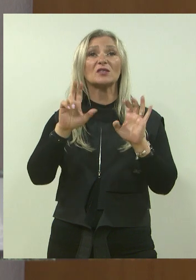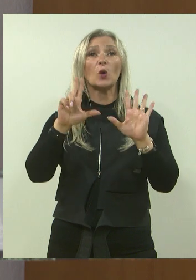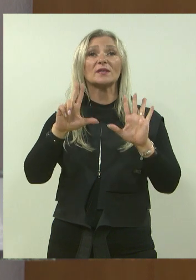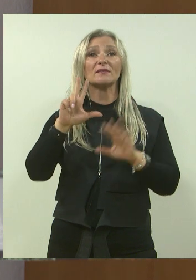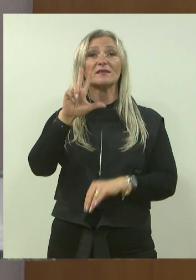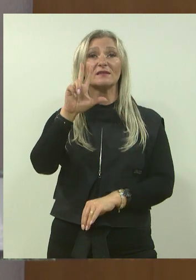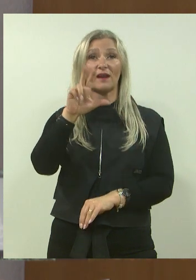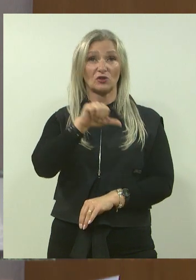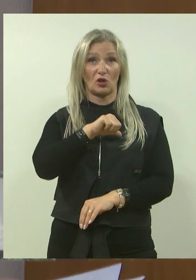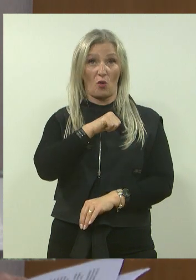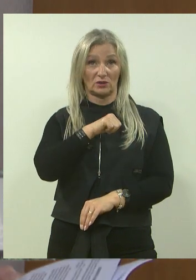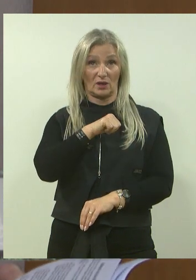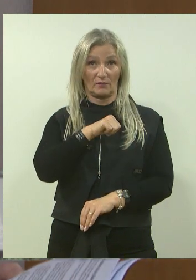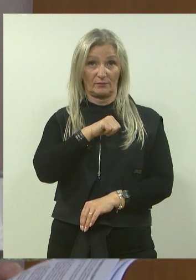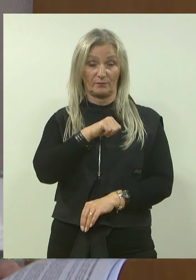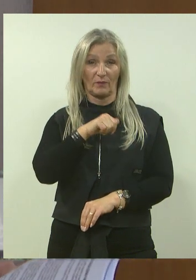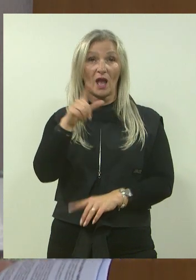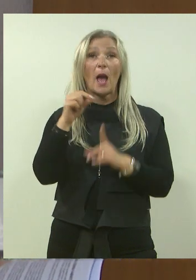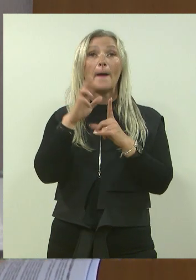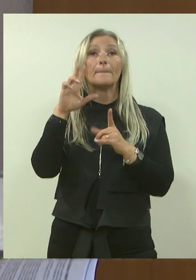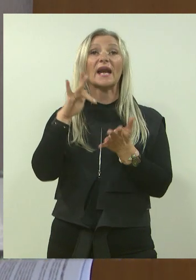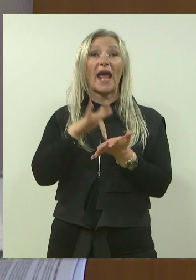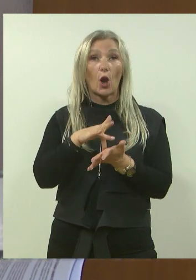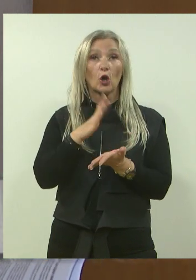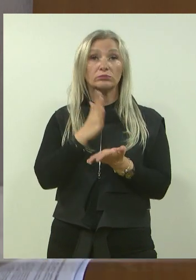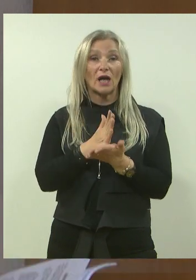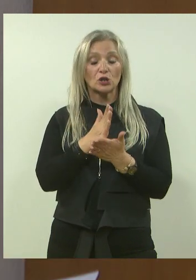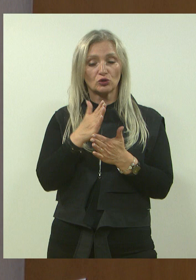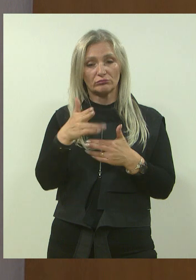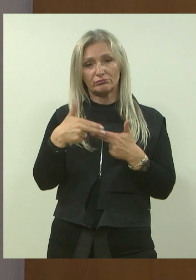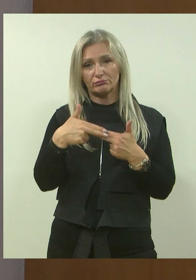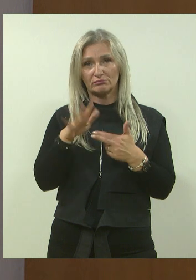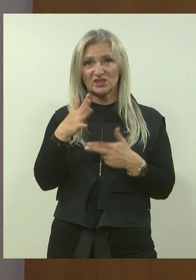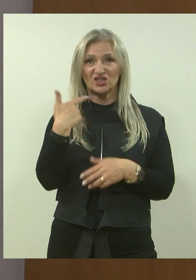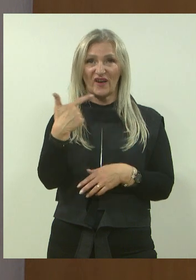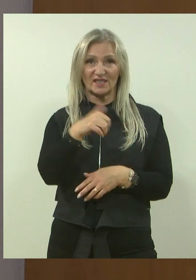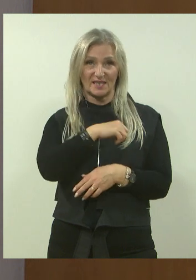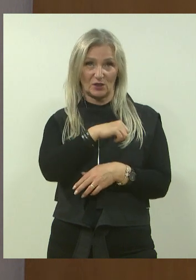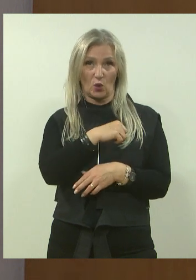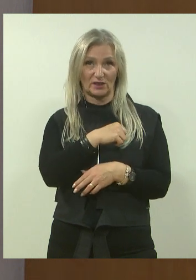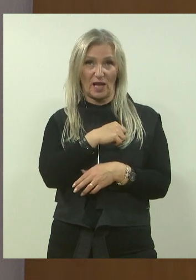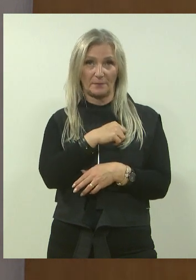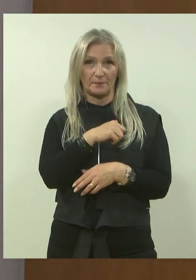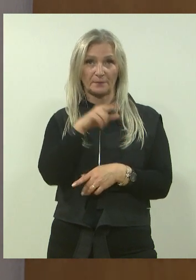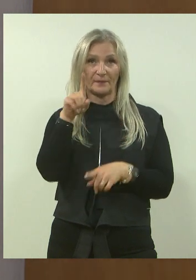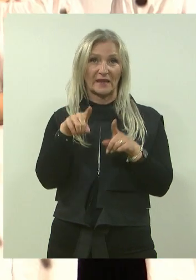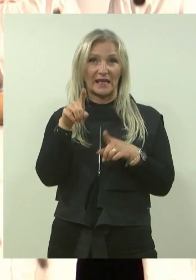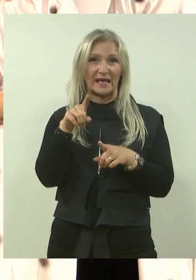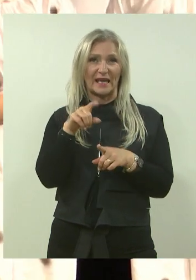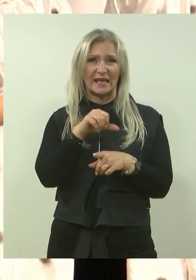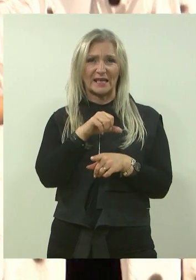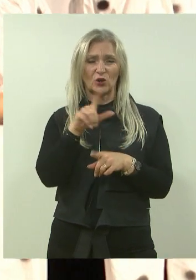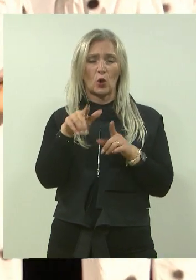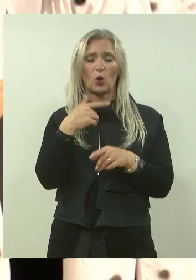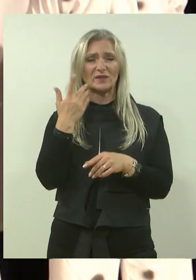1983. godine, no u Prelogu evo posljednjih nekih približno 20 godina, neke godine nije bilo u doba korone.